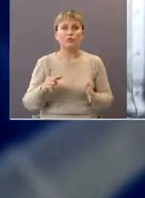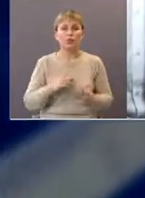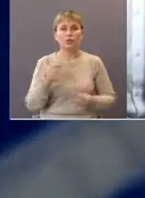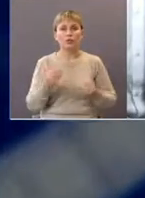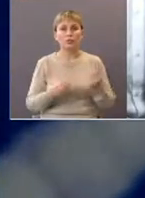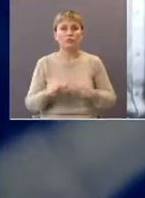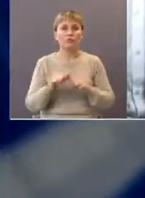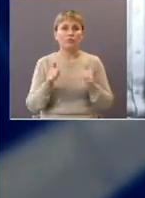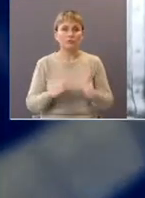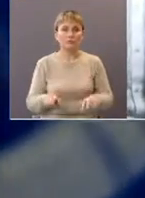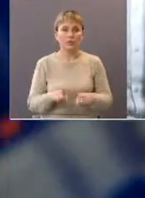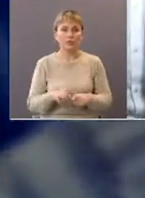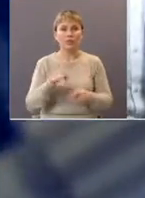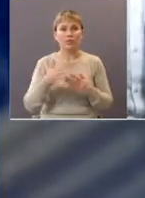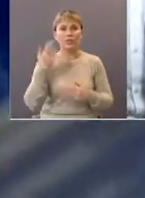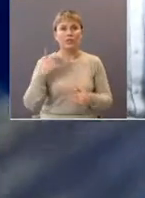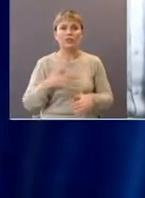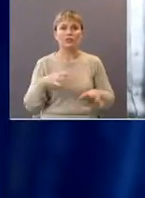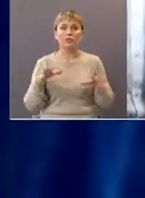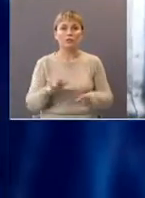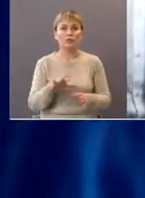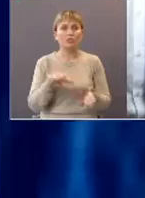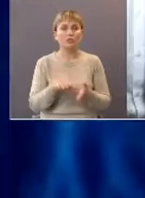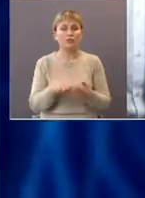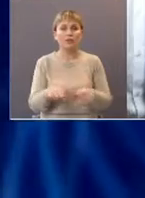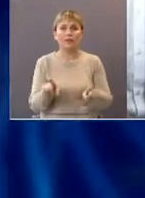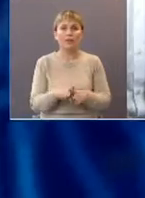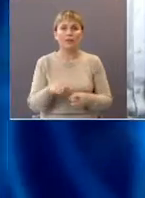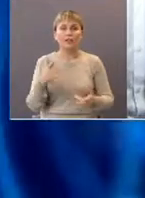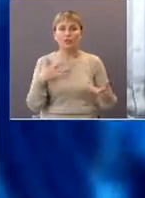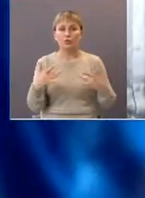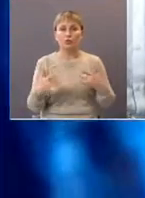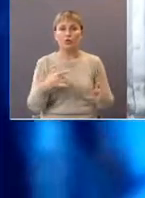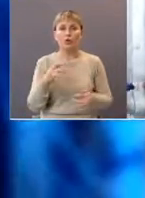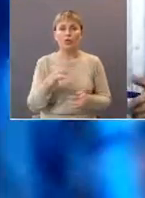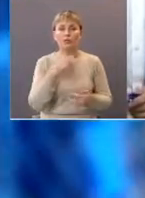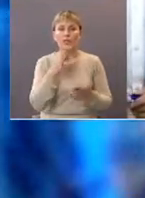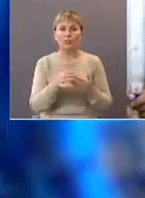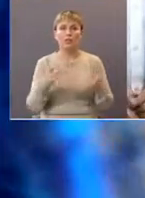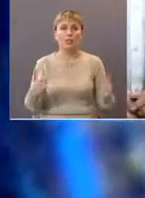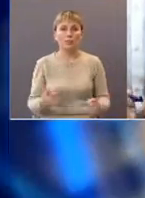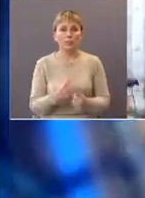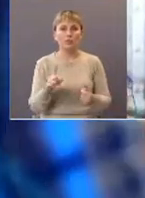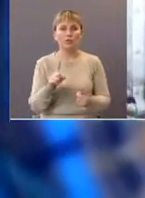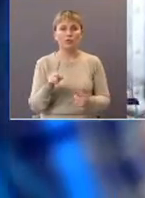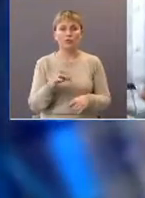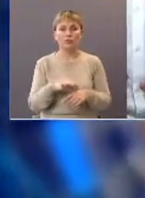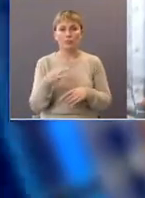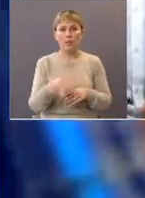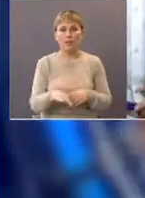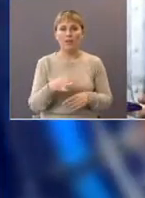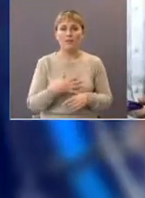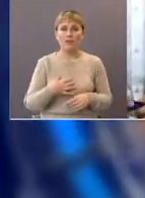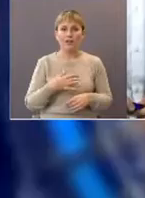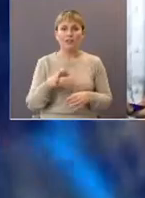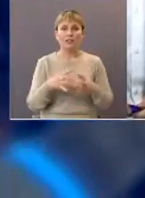шуток, формат таков. Кстати, раньше наш президент не участвовал в подобных шоу, а потому сказал, как обычно, о том, что наболело, о